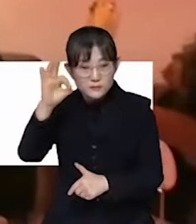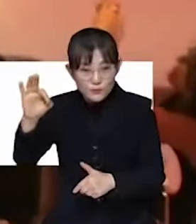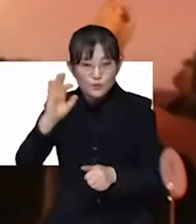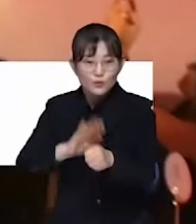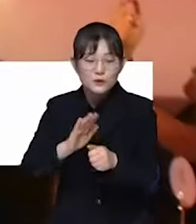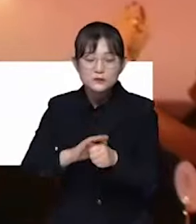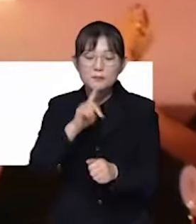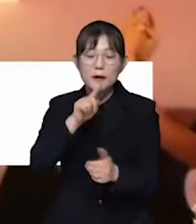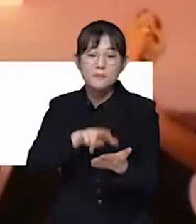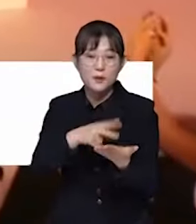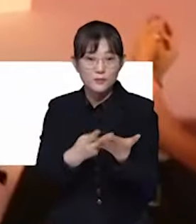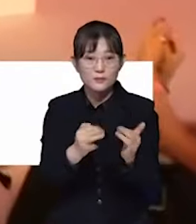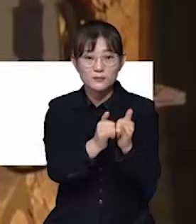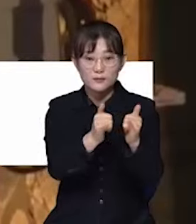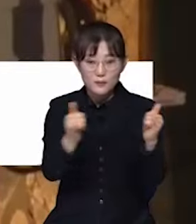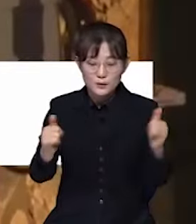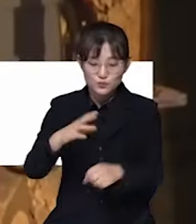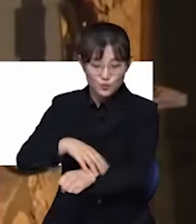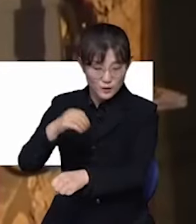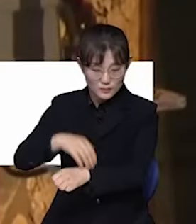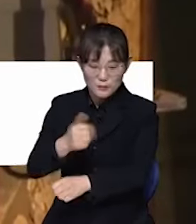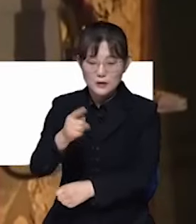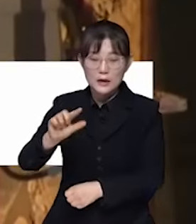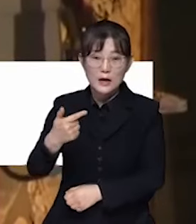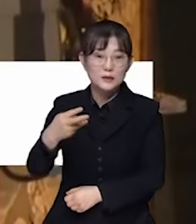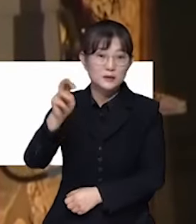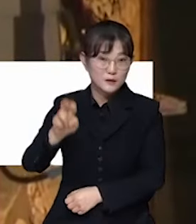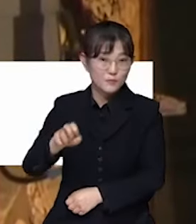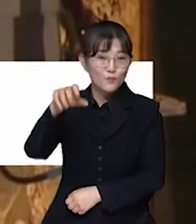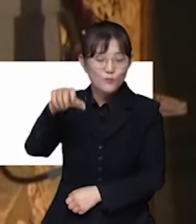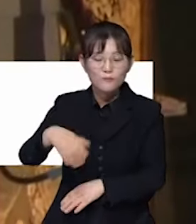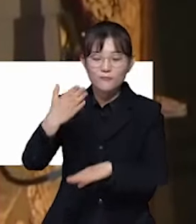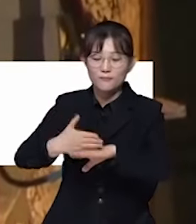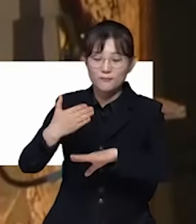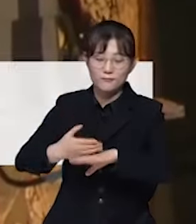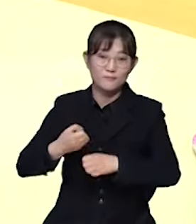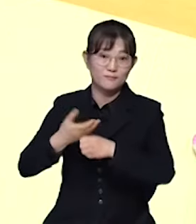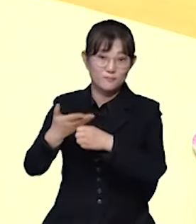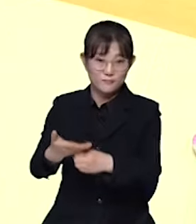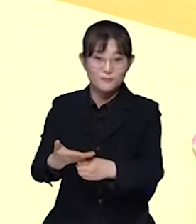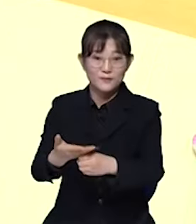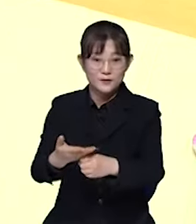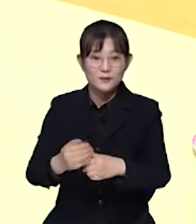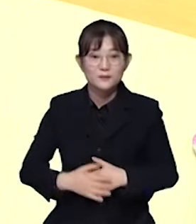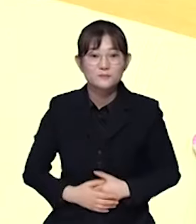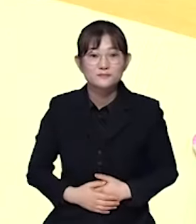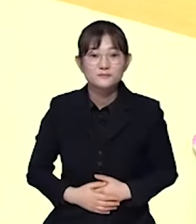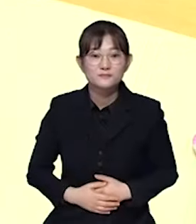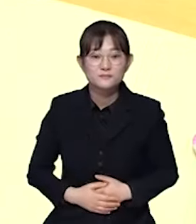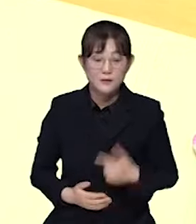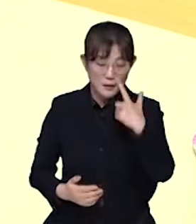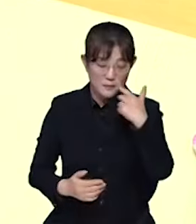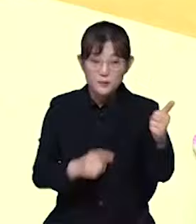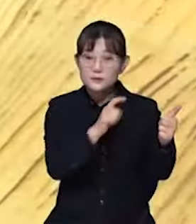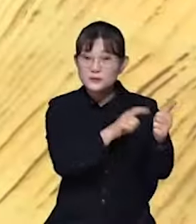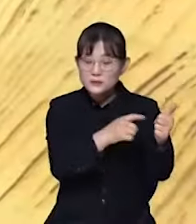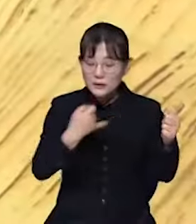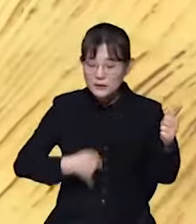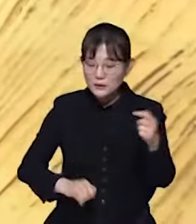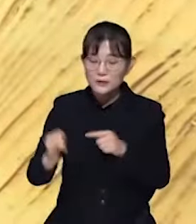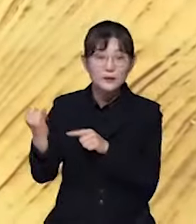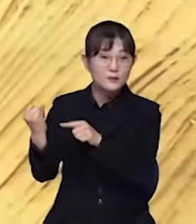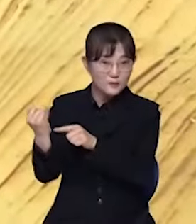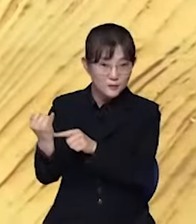번역가와 이를 알아봐준 스웨덴 한림원에도 감사의 뜻을 전했습니다. 작가 한승원은 딸인